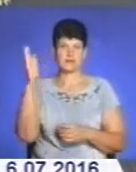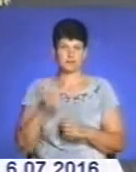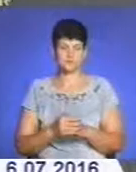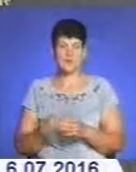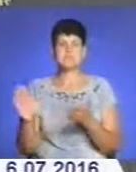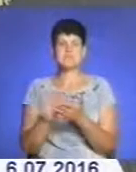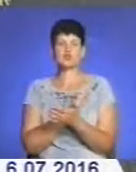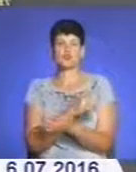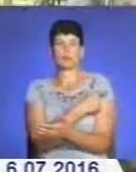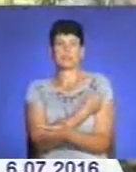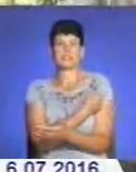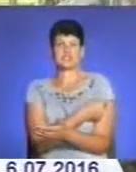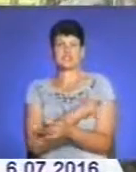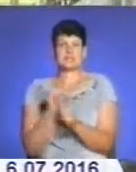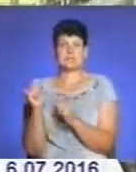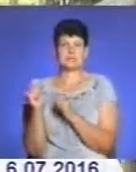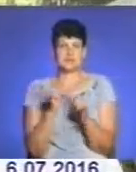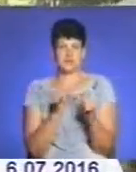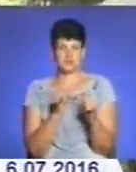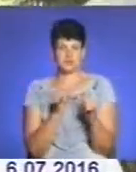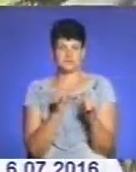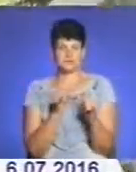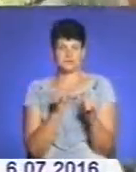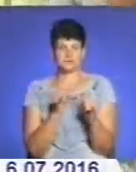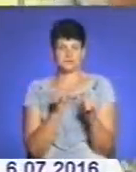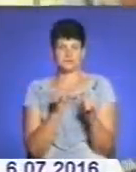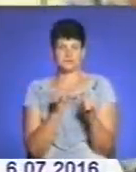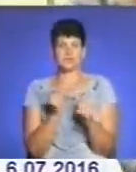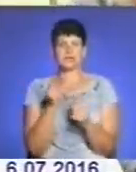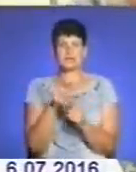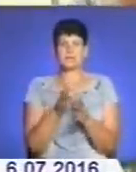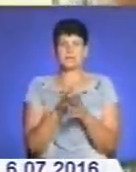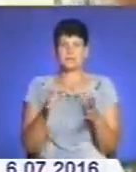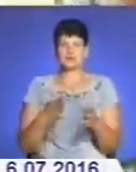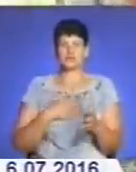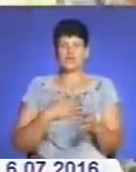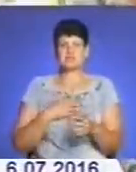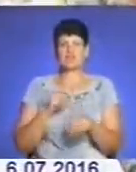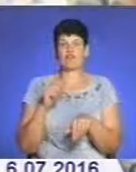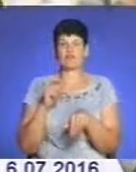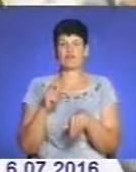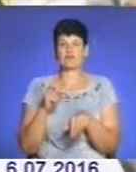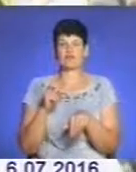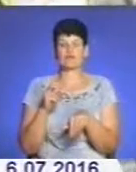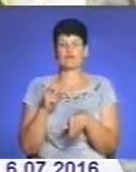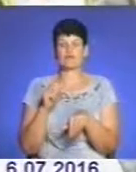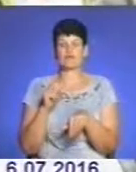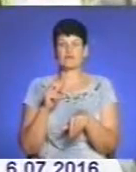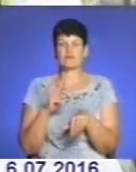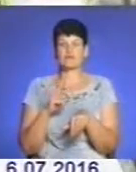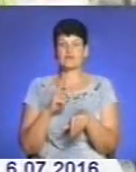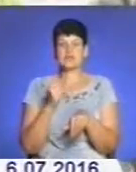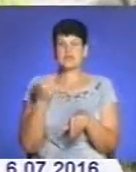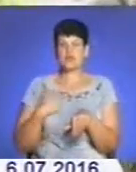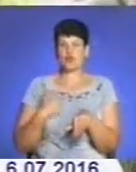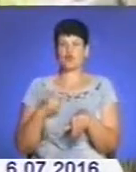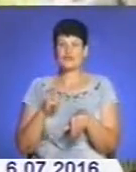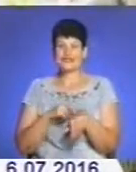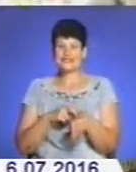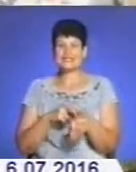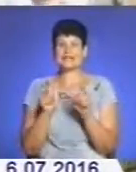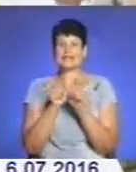Безкоштовне медичне забезпечення, тим більше, що наші військово-лікарські заклади, там дуже великі професіонали